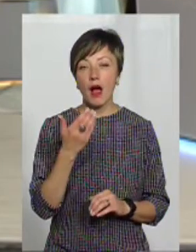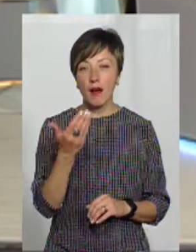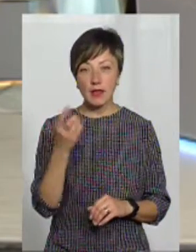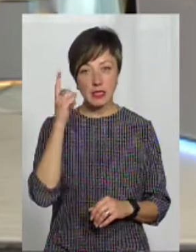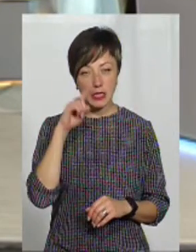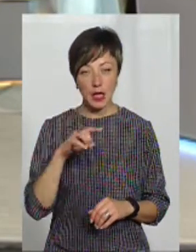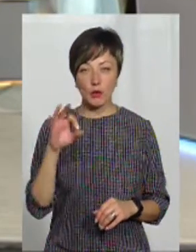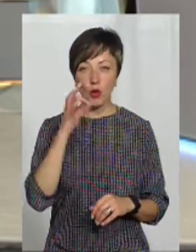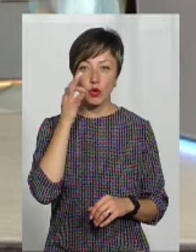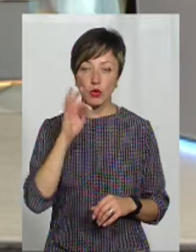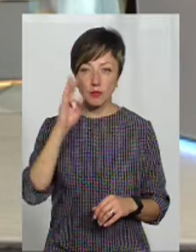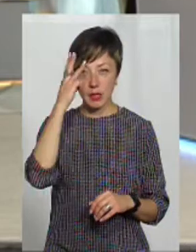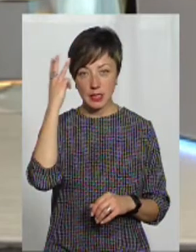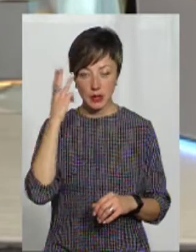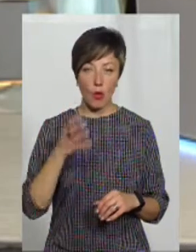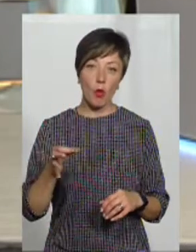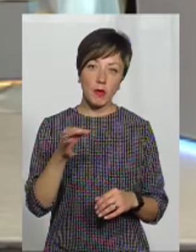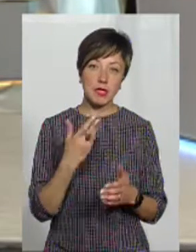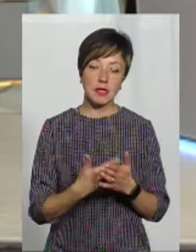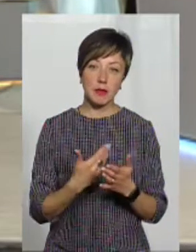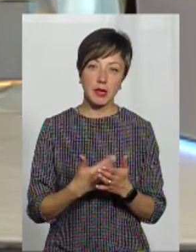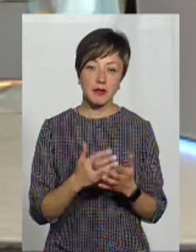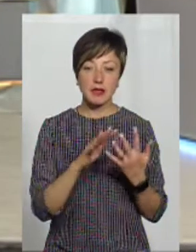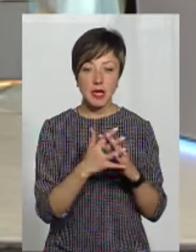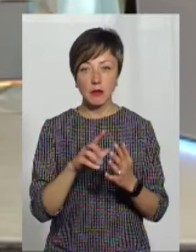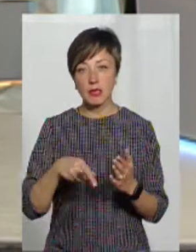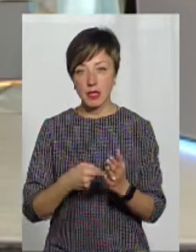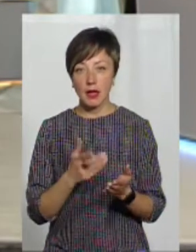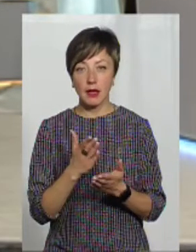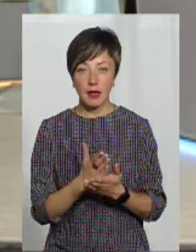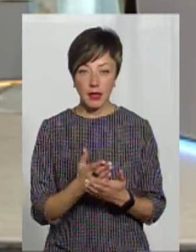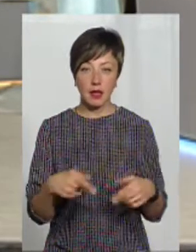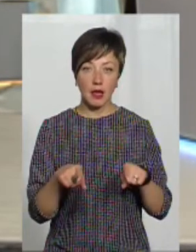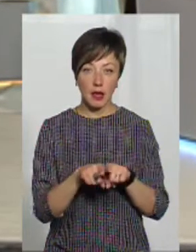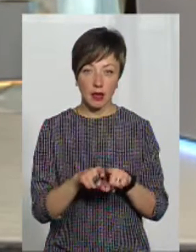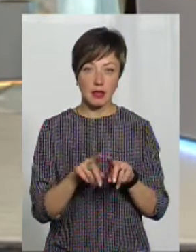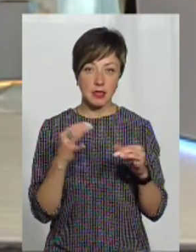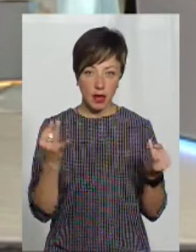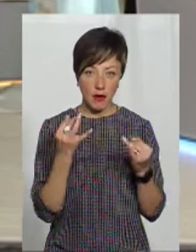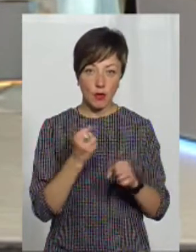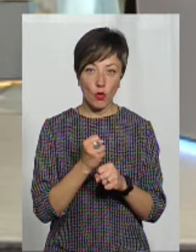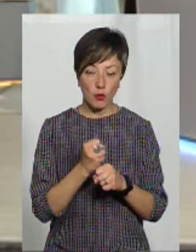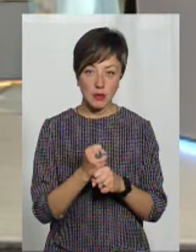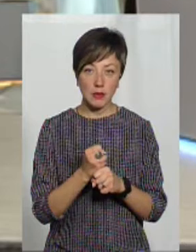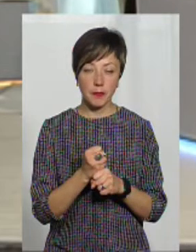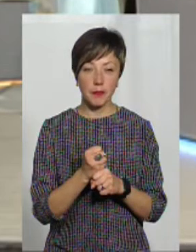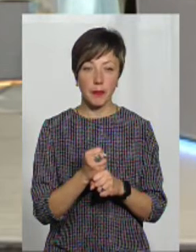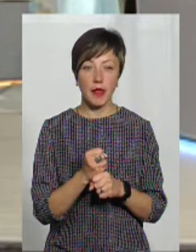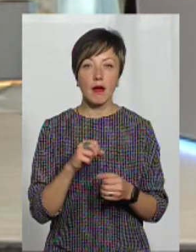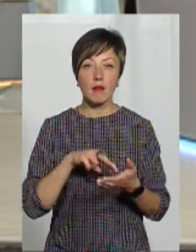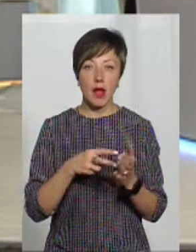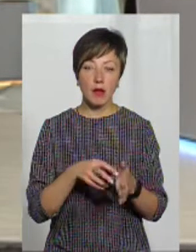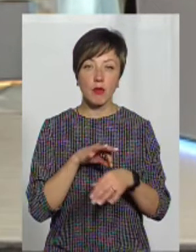якийсь такий досвід не тільки у Хмельницькому, а у Хмельницькій області? Може, в якихось селах, містах Хмельниччини щось таке цікаве робиться? В